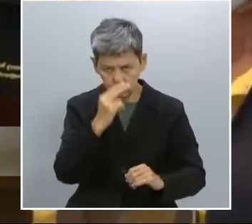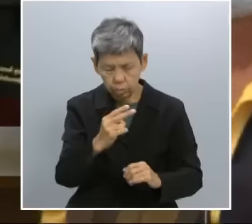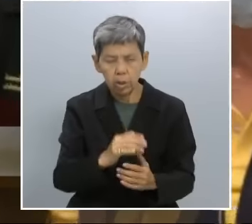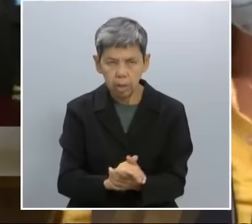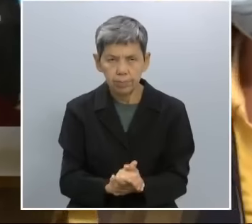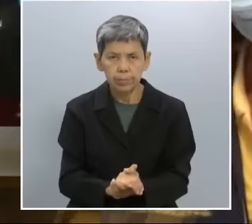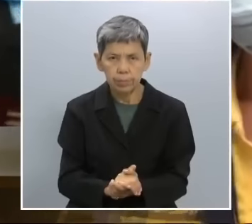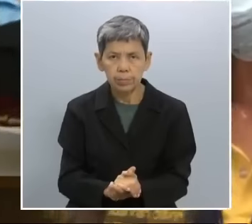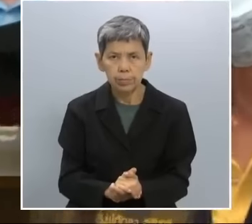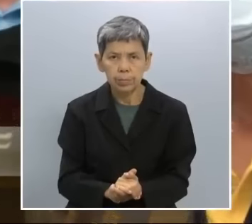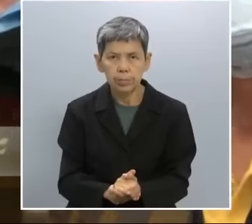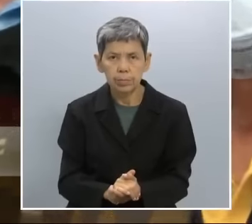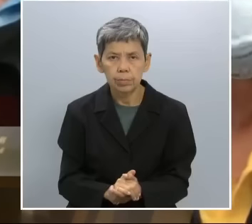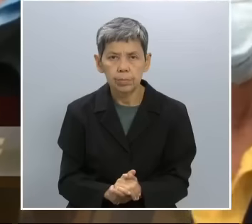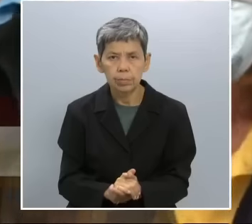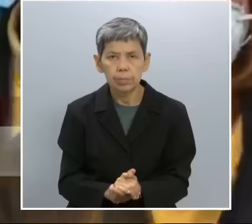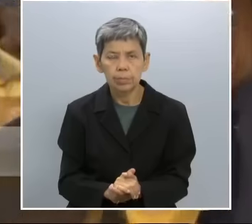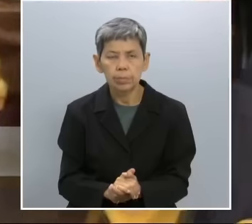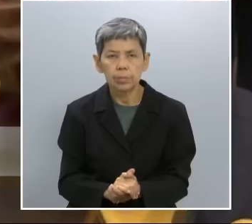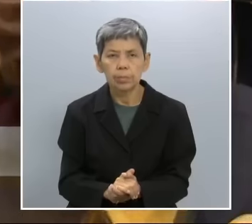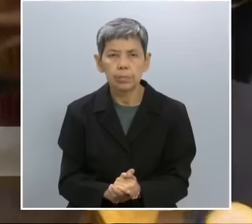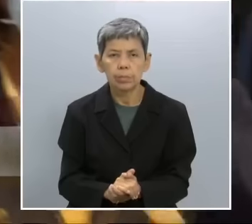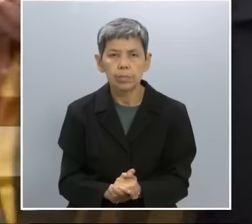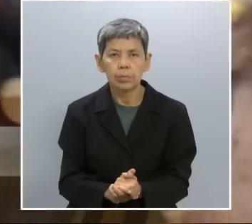ครับขอบคุณครับ